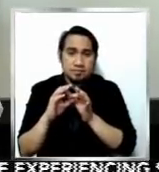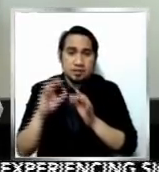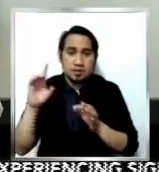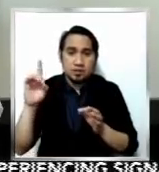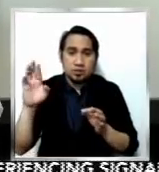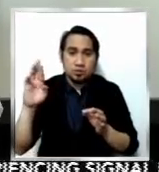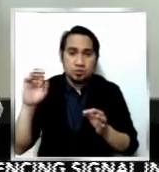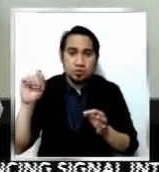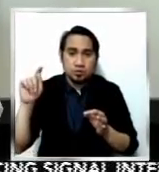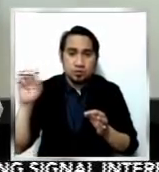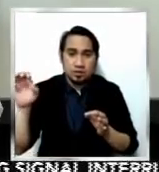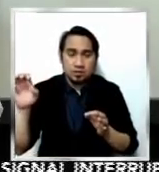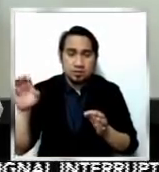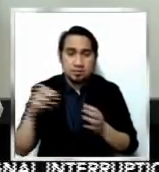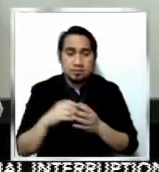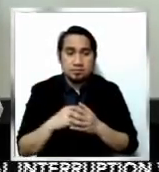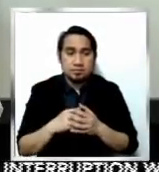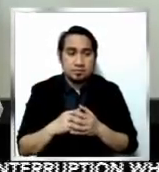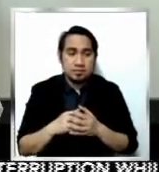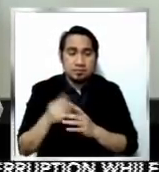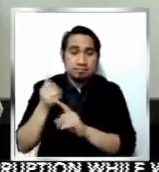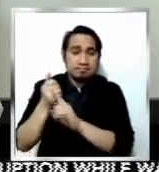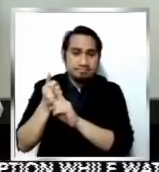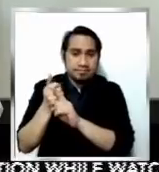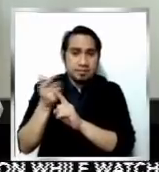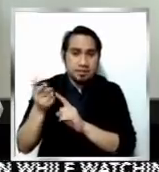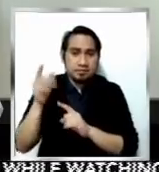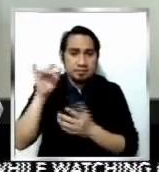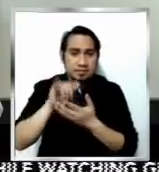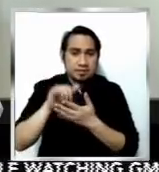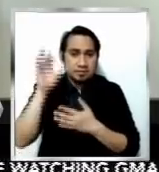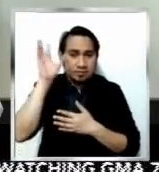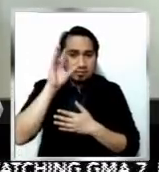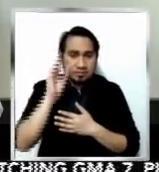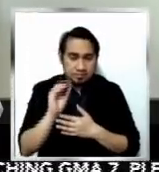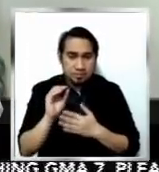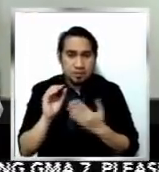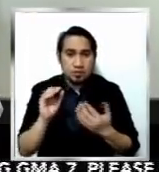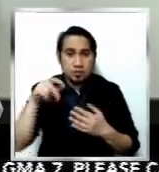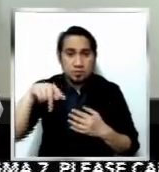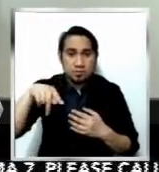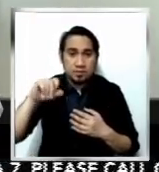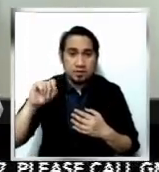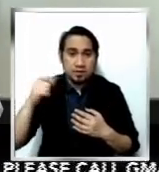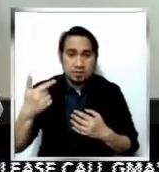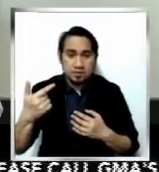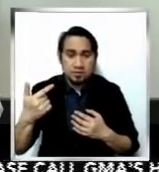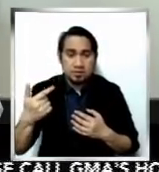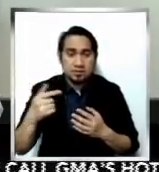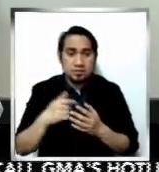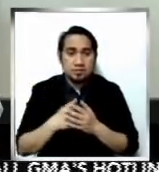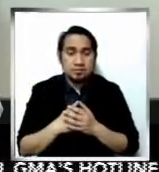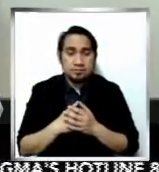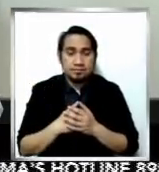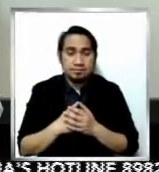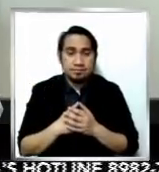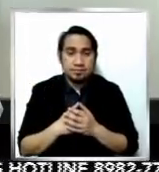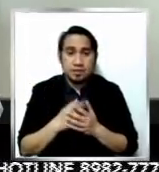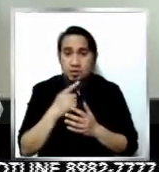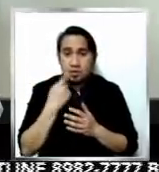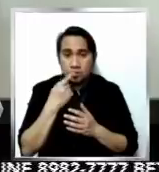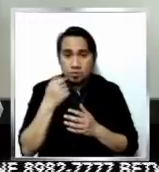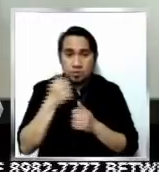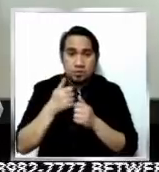We are leaving it to him. No? Napaka-unique po ng PSG sapagkat ang kanilang principal ay ang ating Commander-in-Chief, no